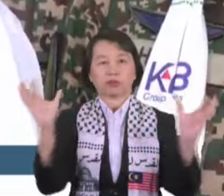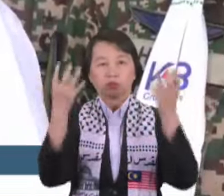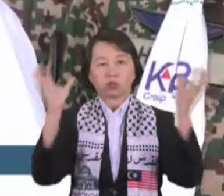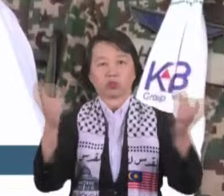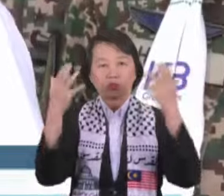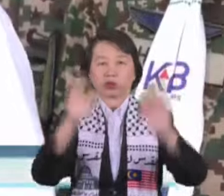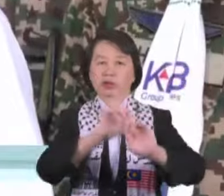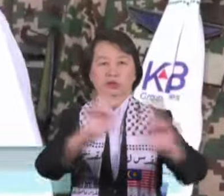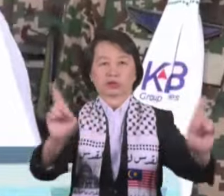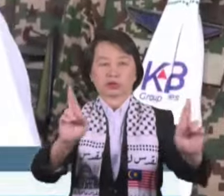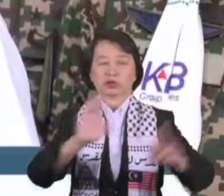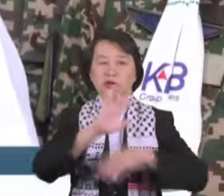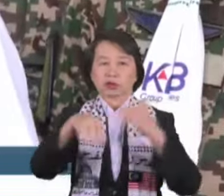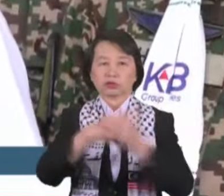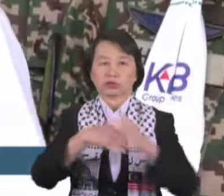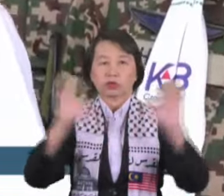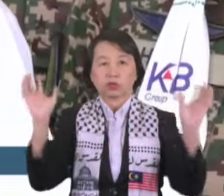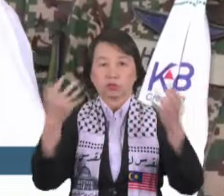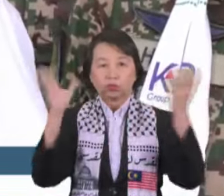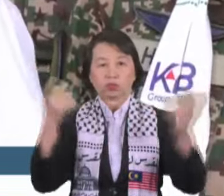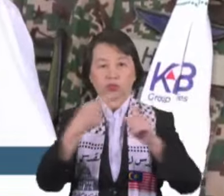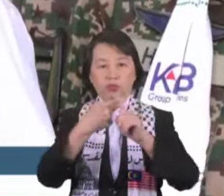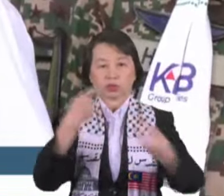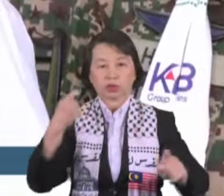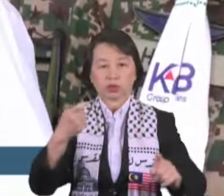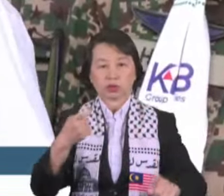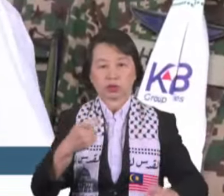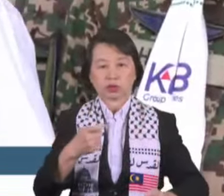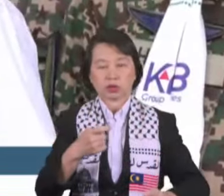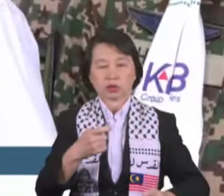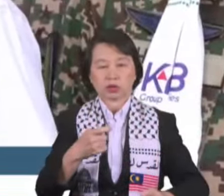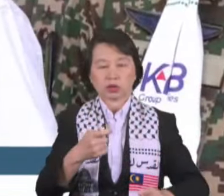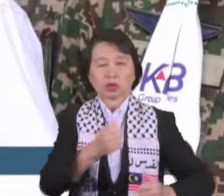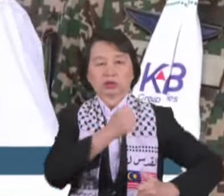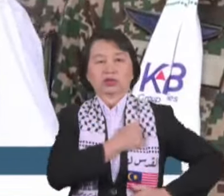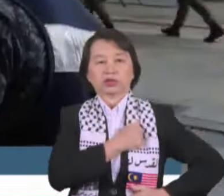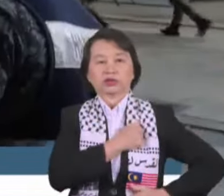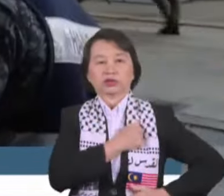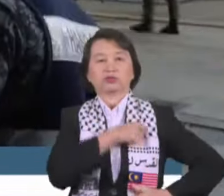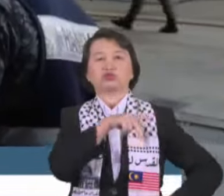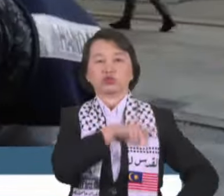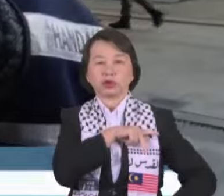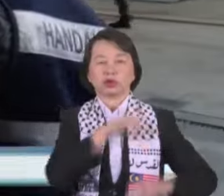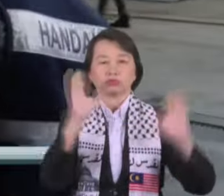telah disediakan. Semua ambulans daripada Angkatan Tentera.